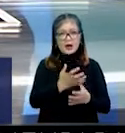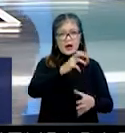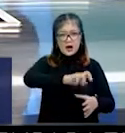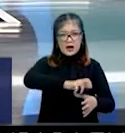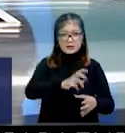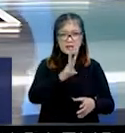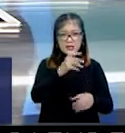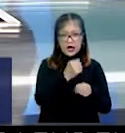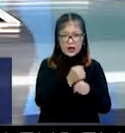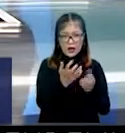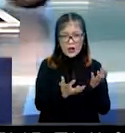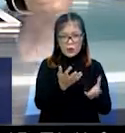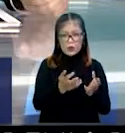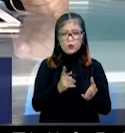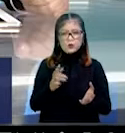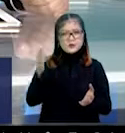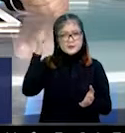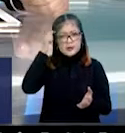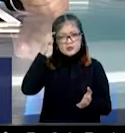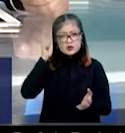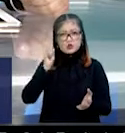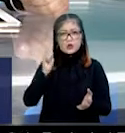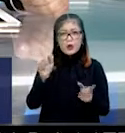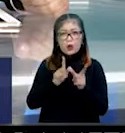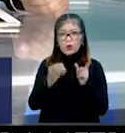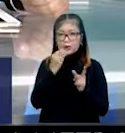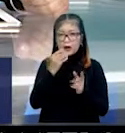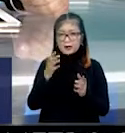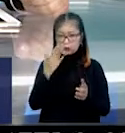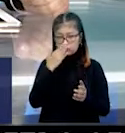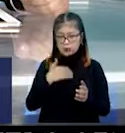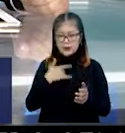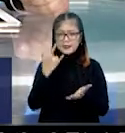ini untuk menyiasati agar baru makan miliknya Tetap Bertahan